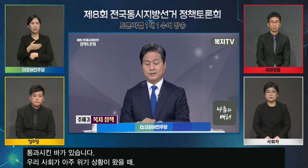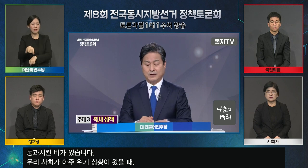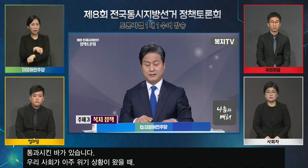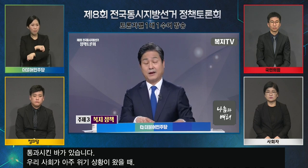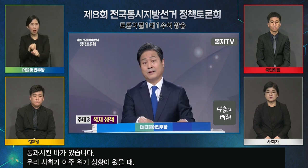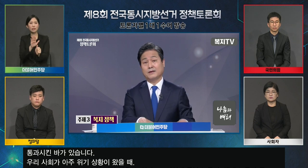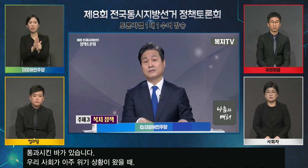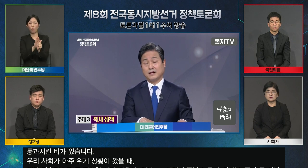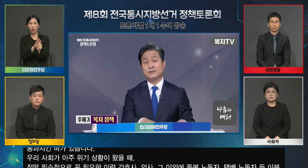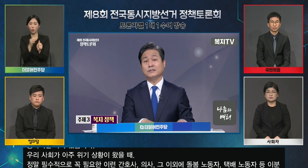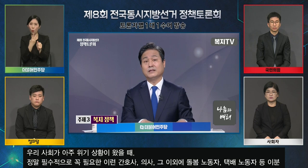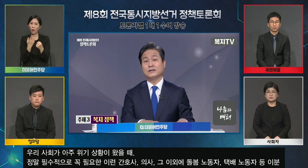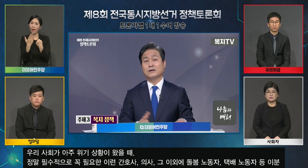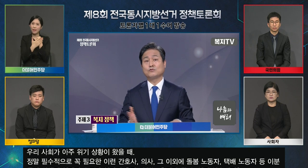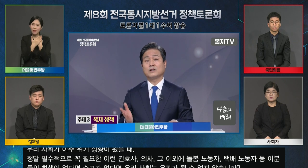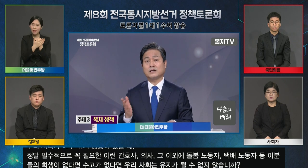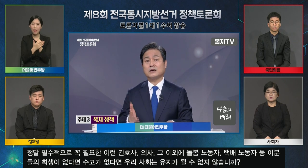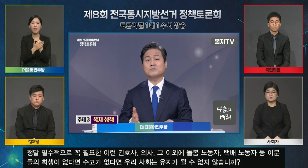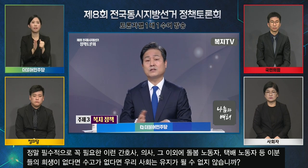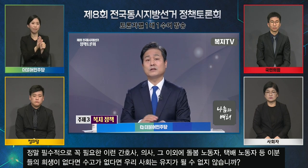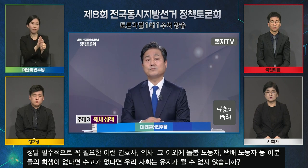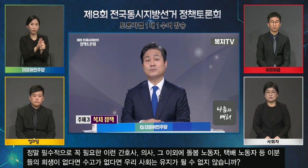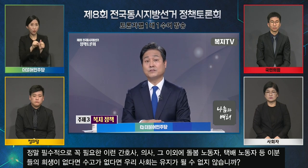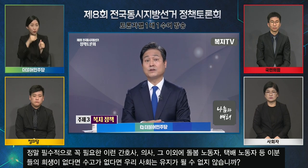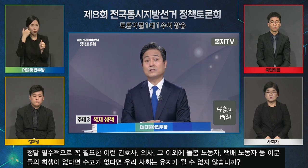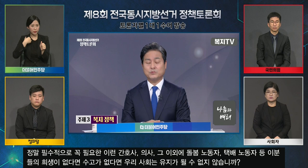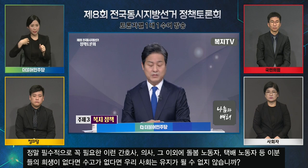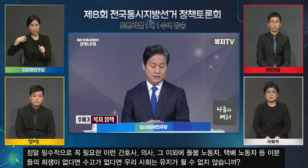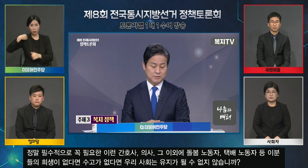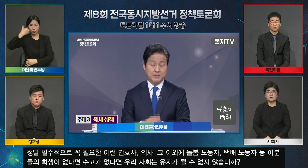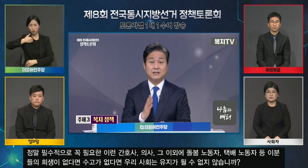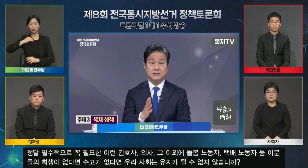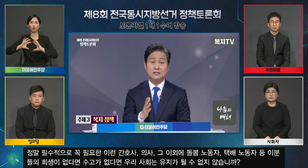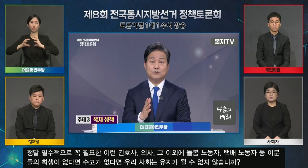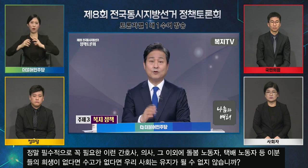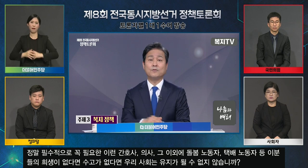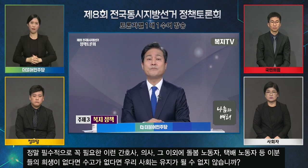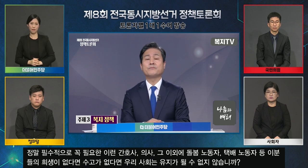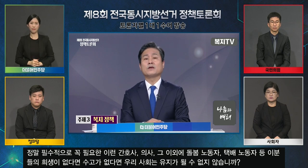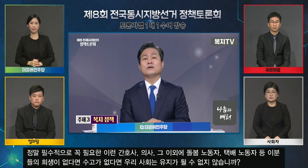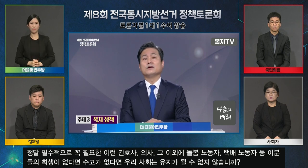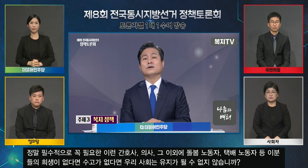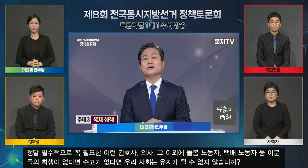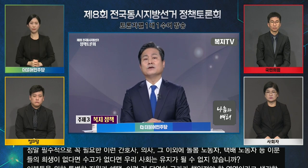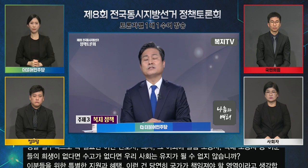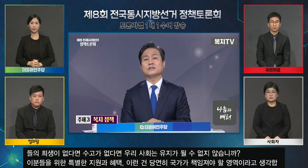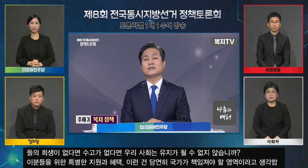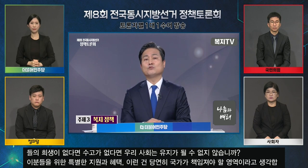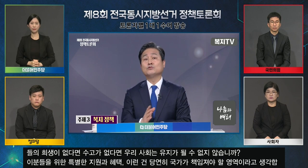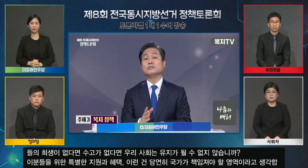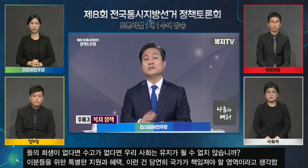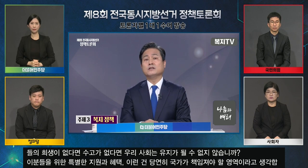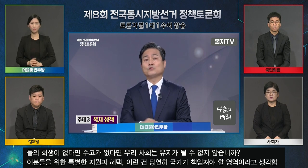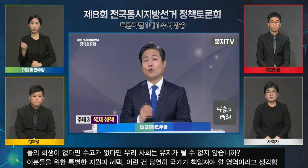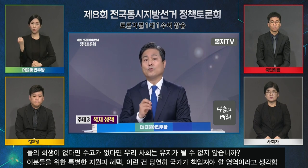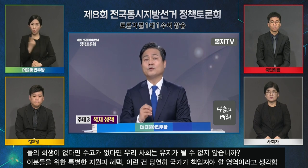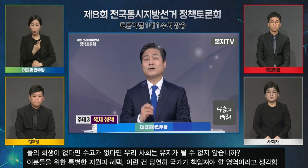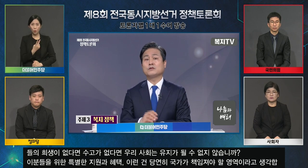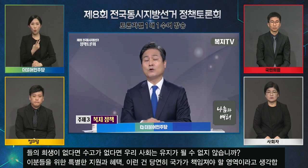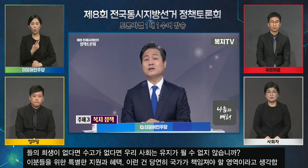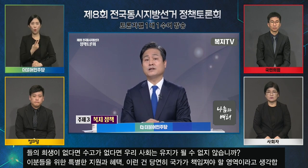혜택, 이런 건 당연히 국가가 책임져야 될 영역이라고 생각합니다. 마찬가지로 누구든